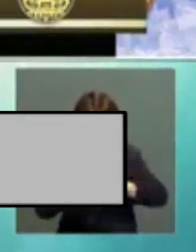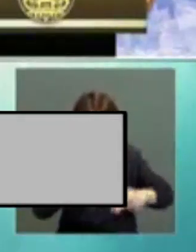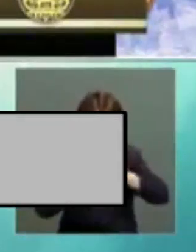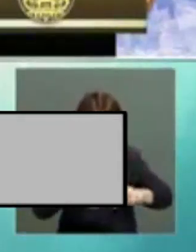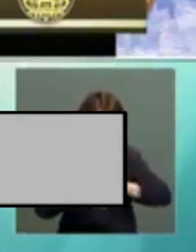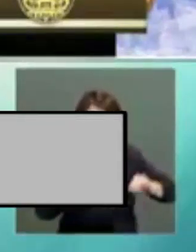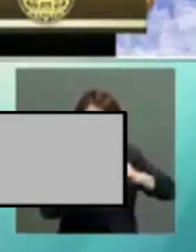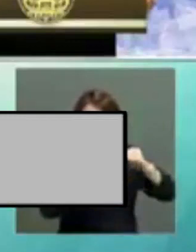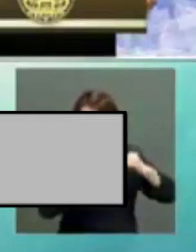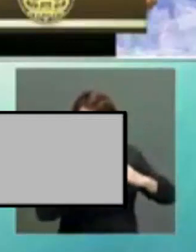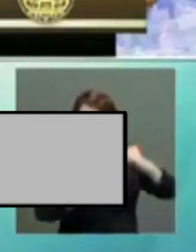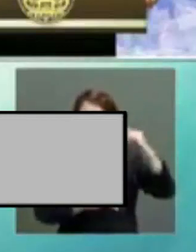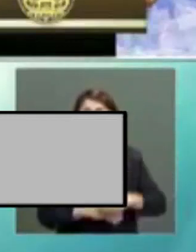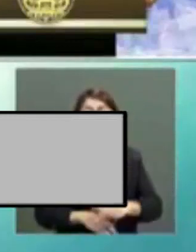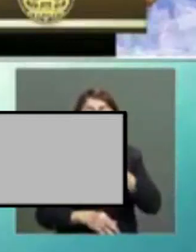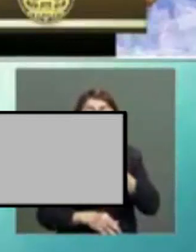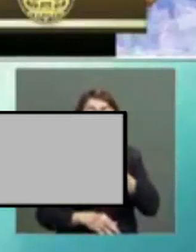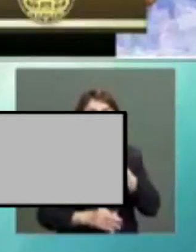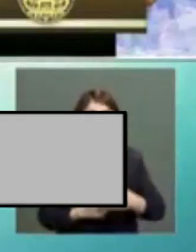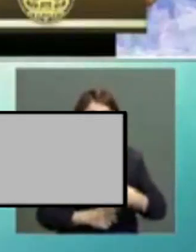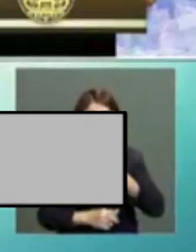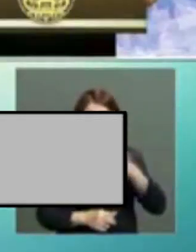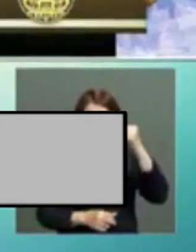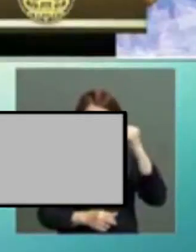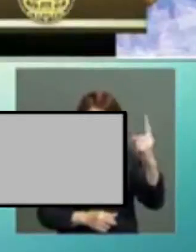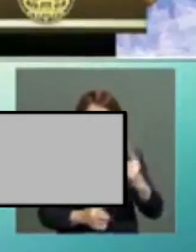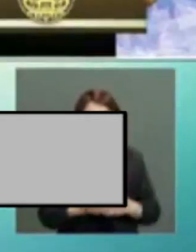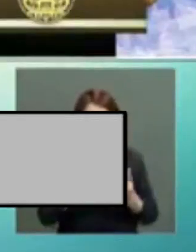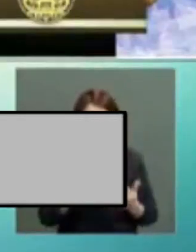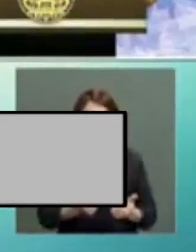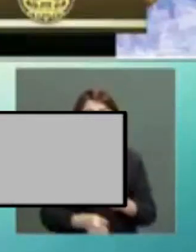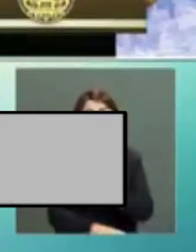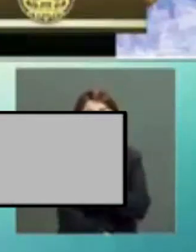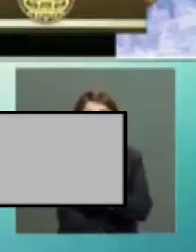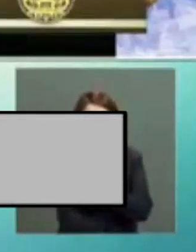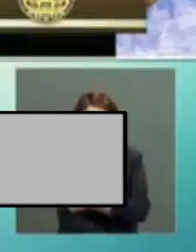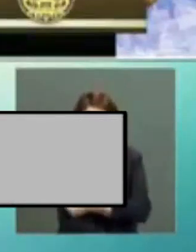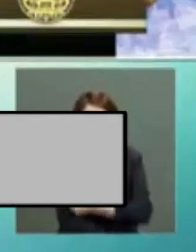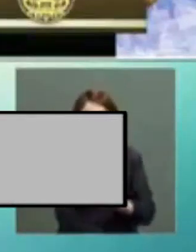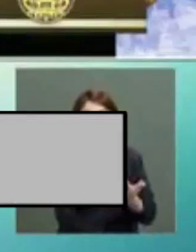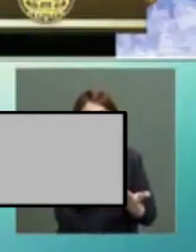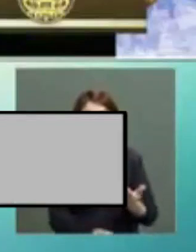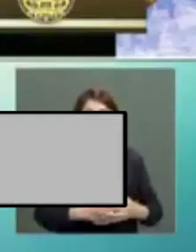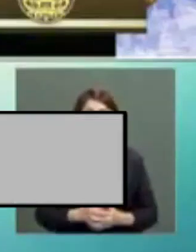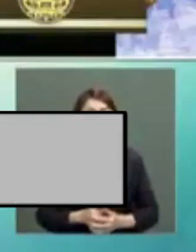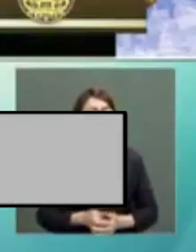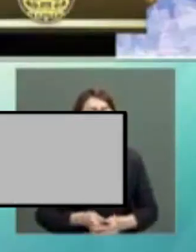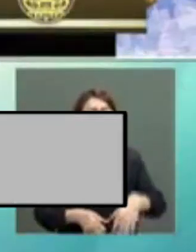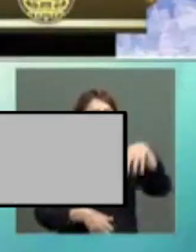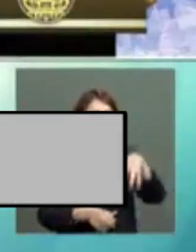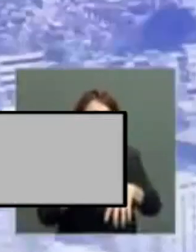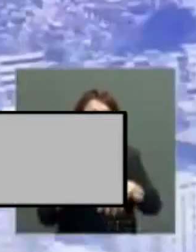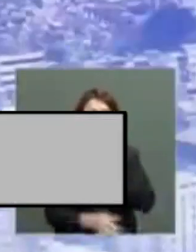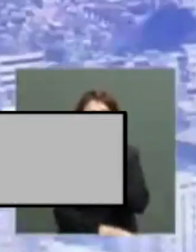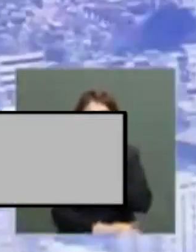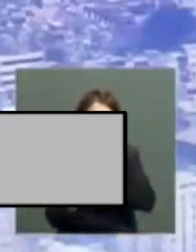านี้ถ้าแตะเป็นวันละตอนนี้ความสามารถในการตรวจของทางต้องพูดว่าทั้งประเทศไทยเลยนะครับ